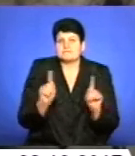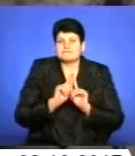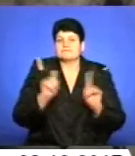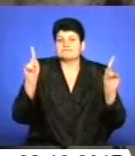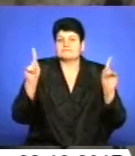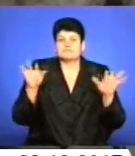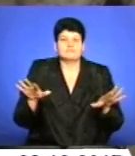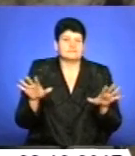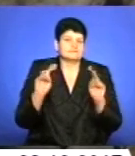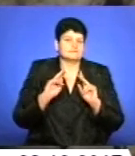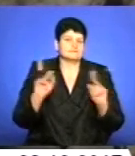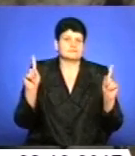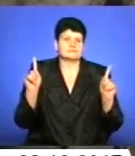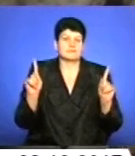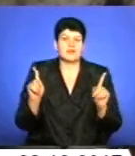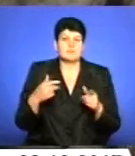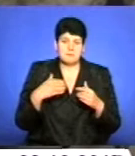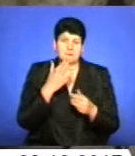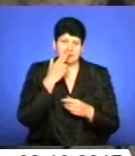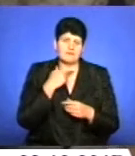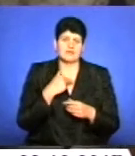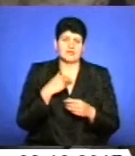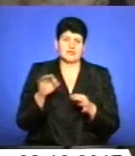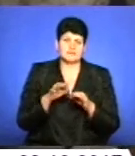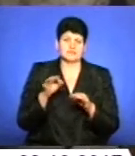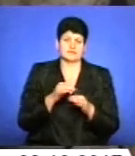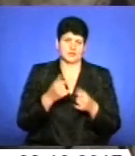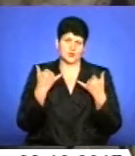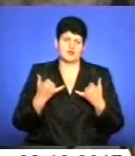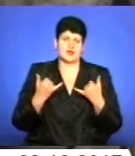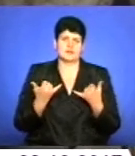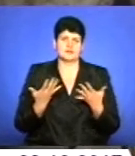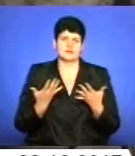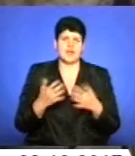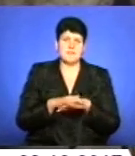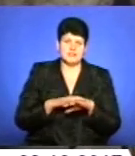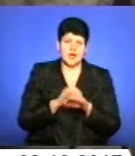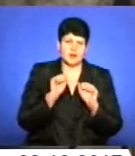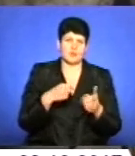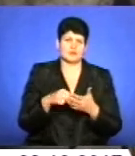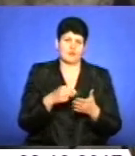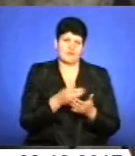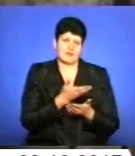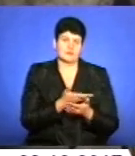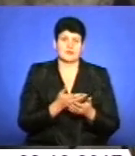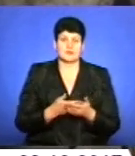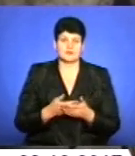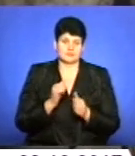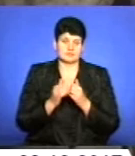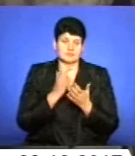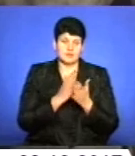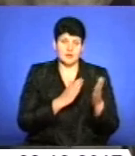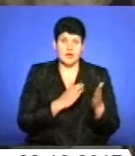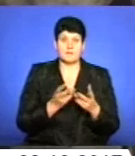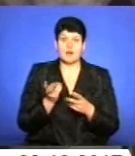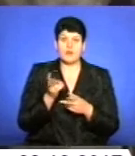планети. Ми звикли мати вишиття сучасне, яке на базарах часом можна купити. Але якщо ми